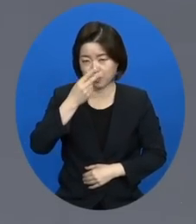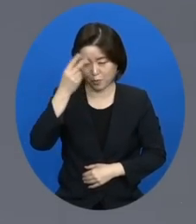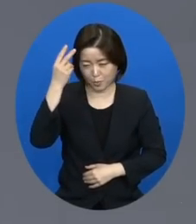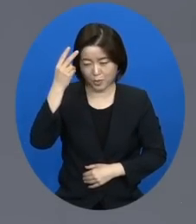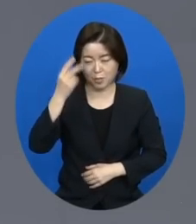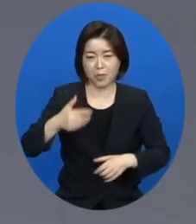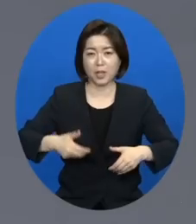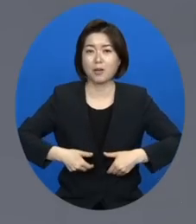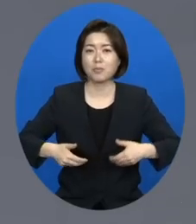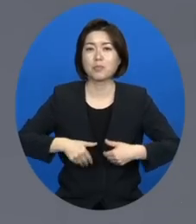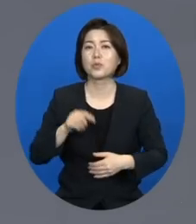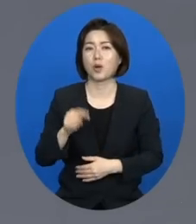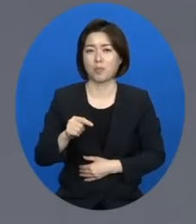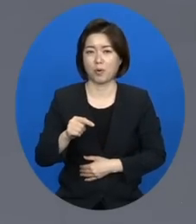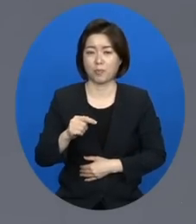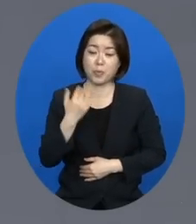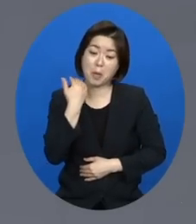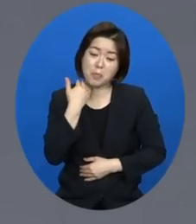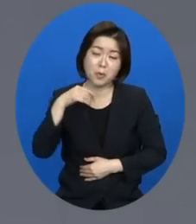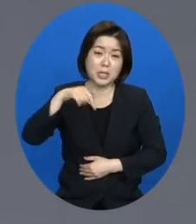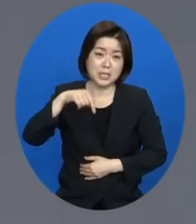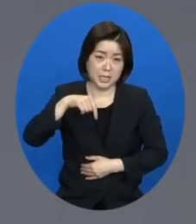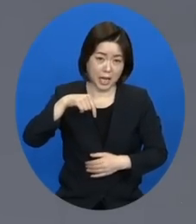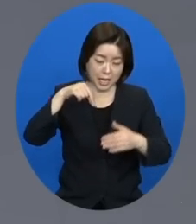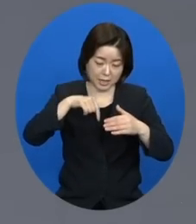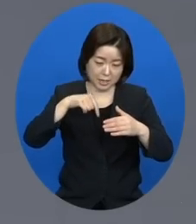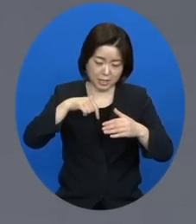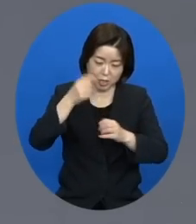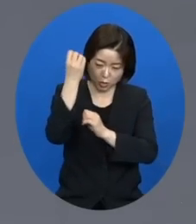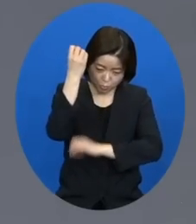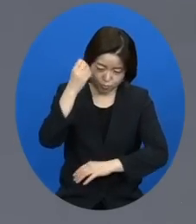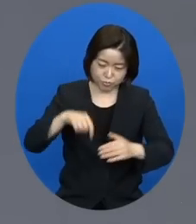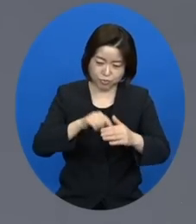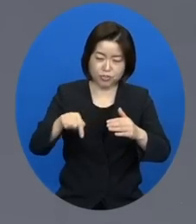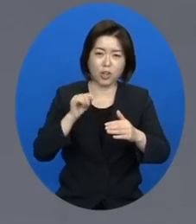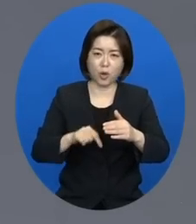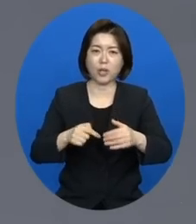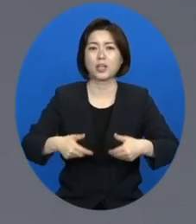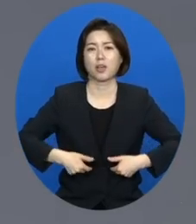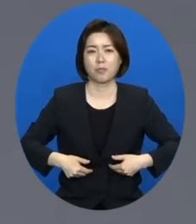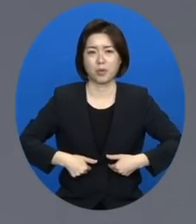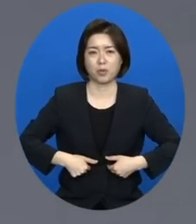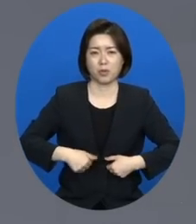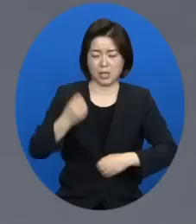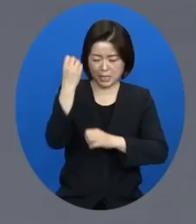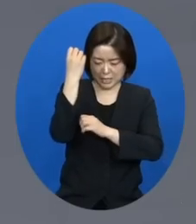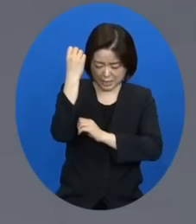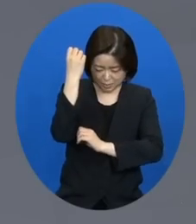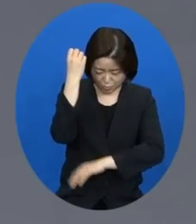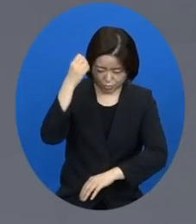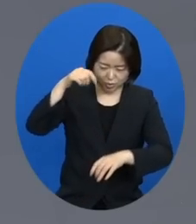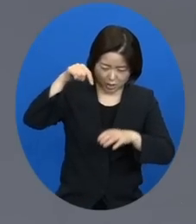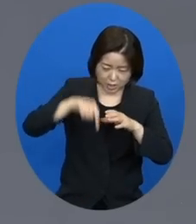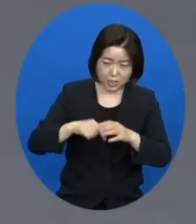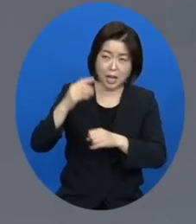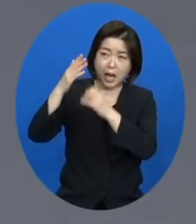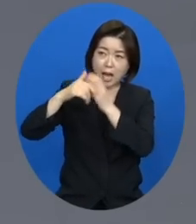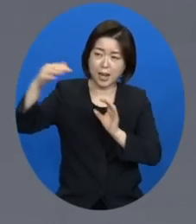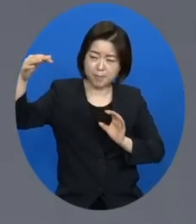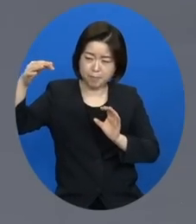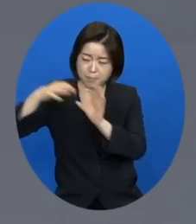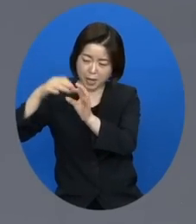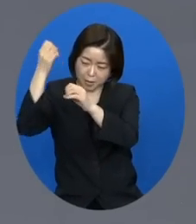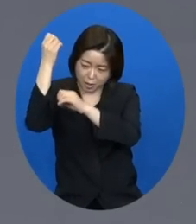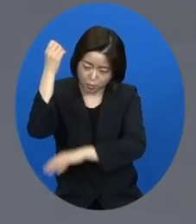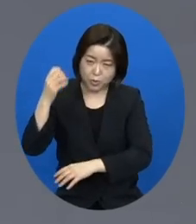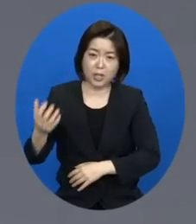필요한 부분이 바로 보이지 않는 이 뿌리의 영역입니다. 이것이 깊게 바로 하나님께 견고하게 내려져야